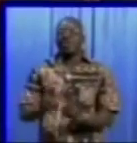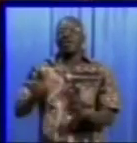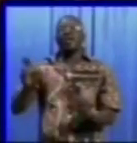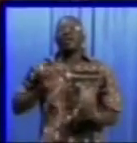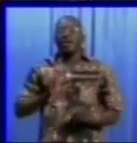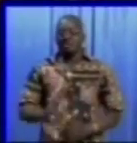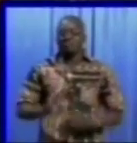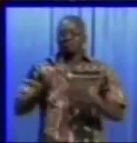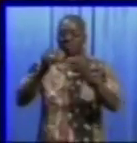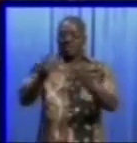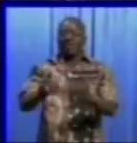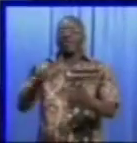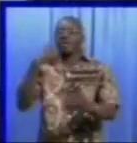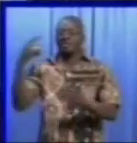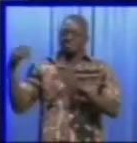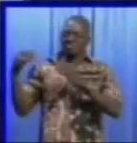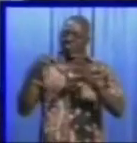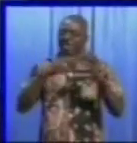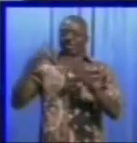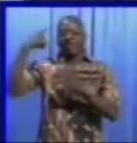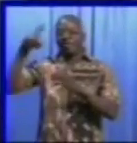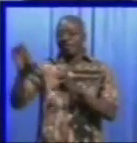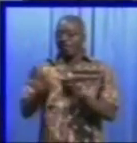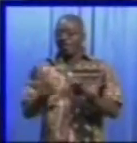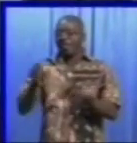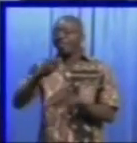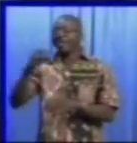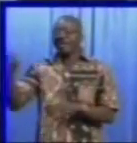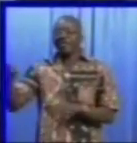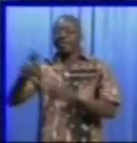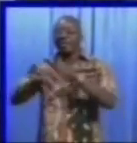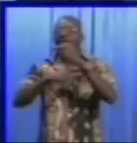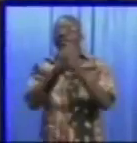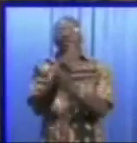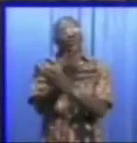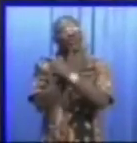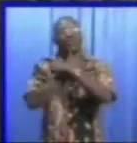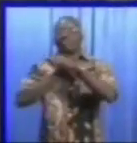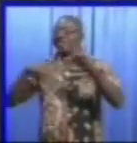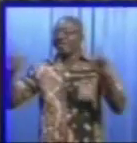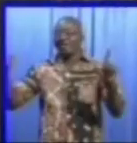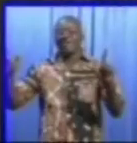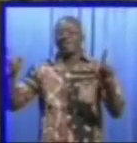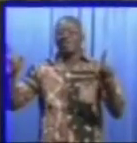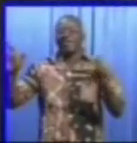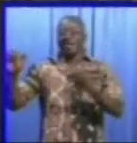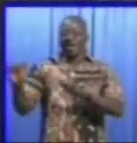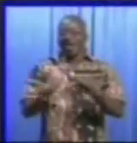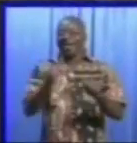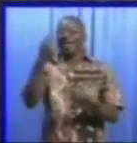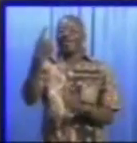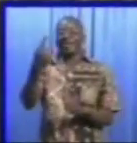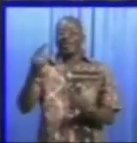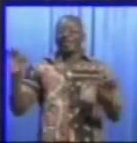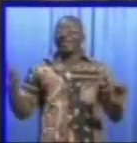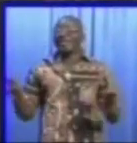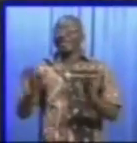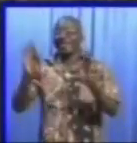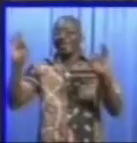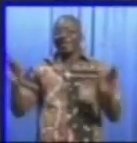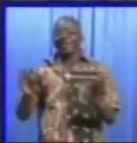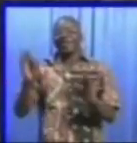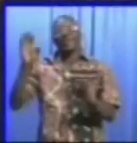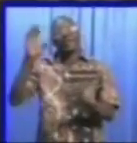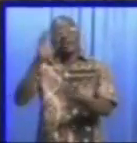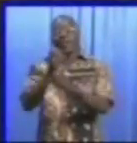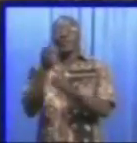nos dévanciers qui se sont battus pour faire du Burkina Faso une nation libre. L'acte 1 de cette célébration a été la revue